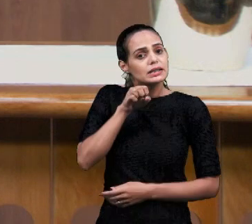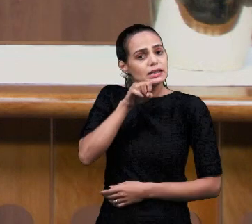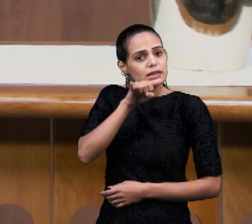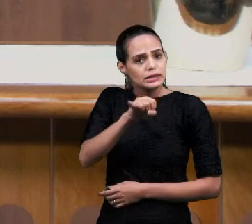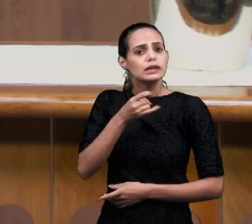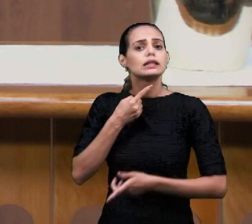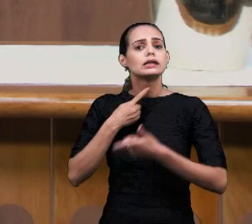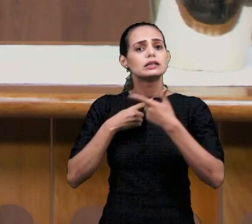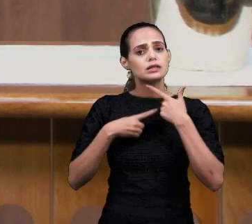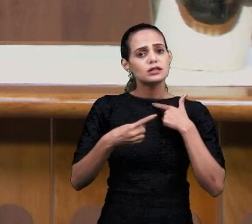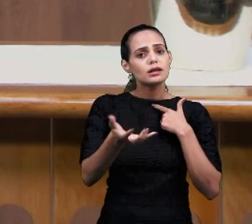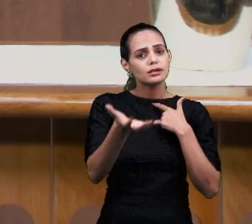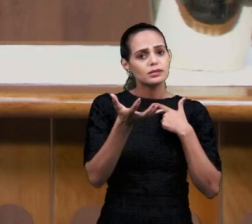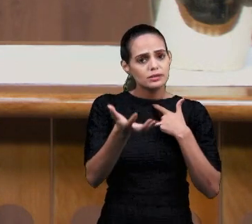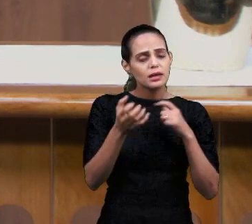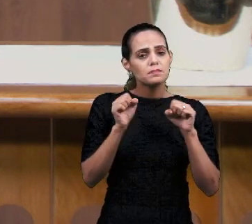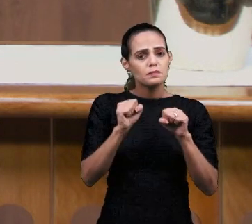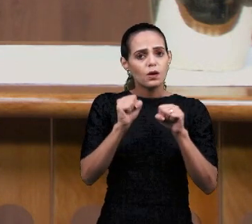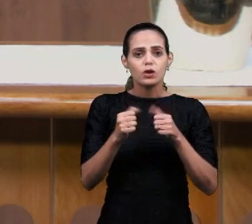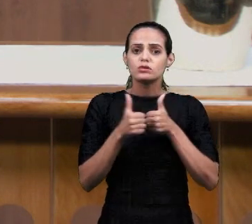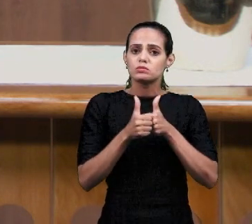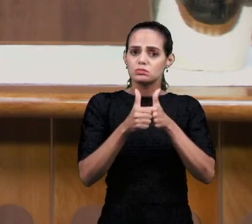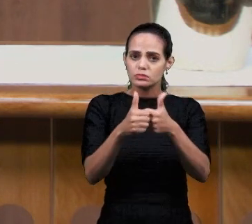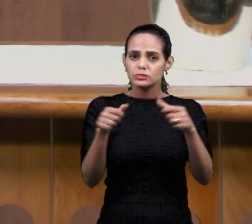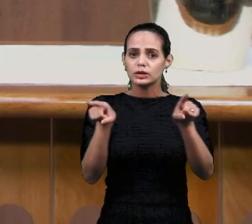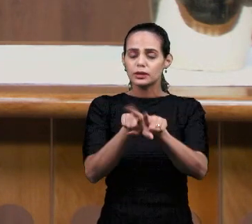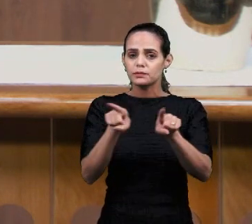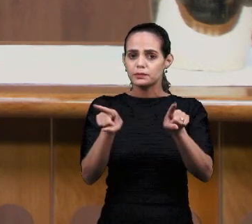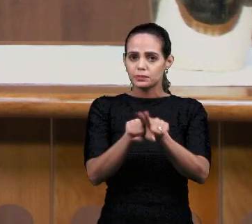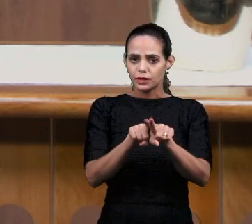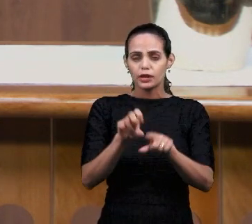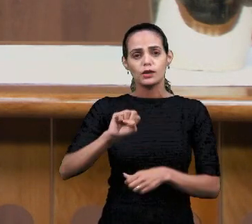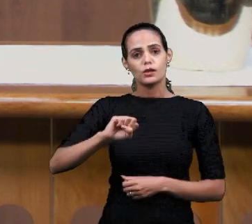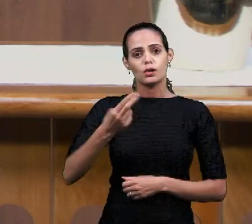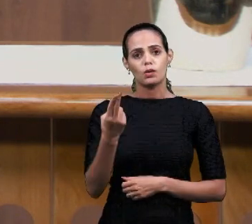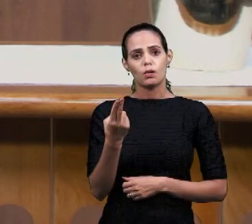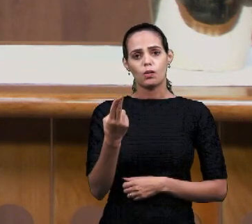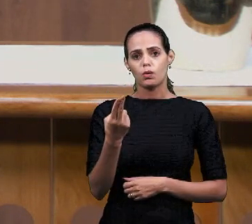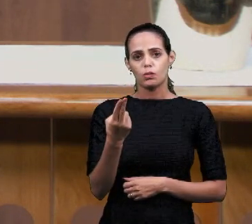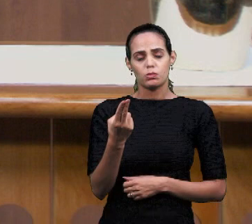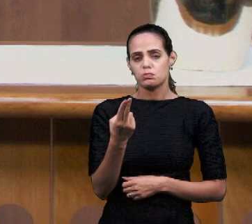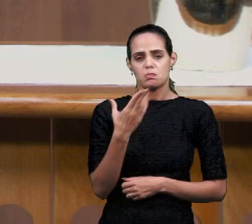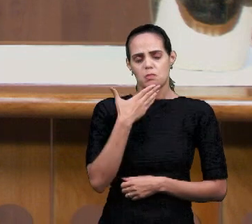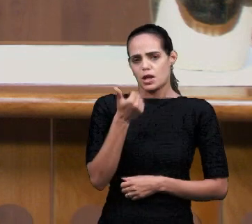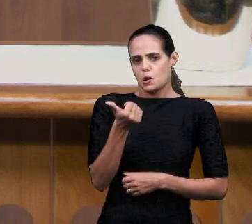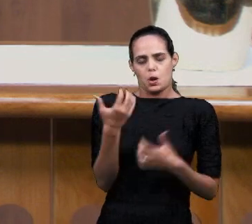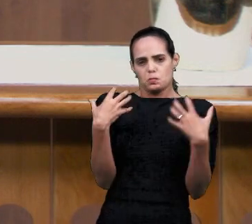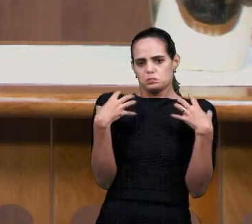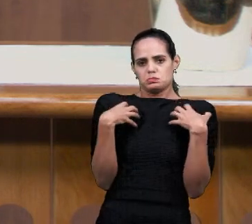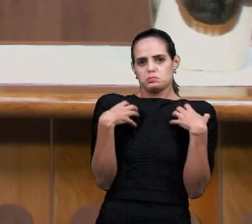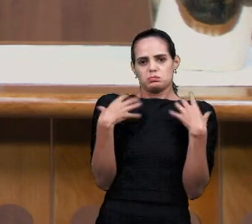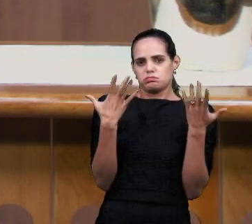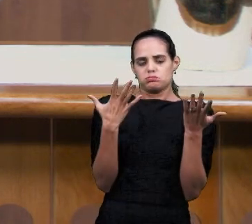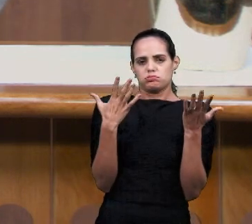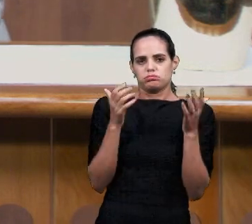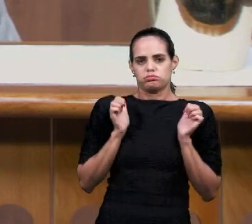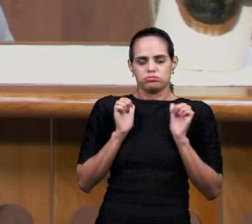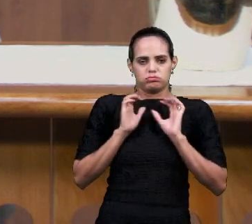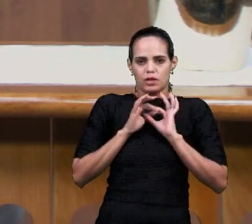pouvez nous accompagner dans ce geste ou rester comme mieux vous